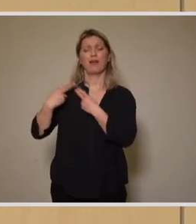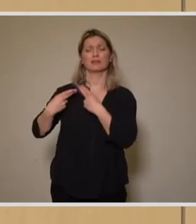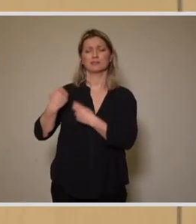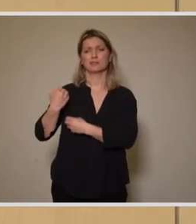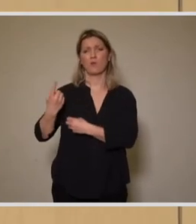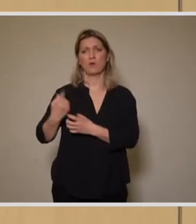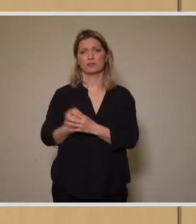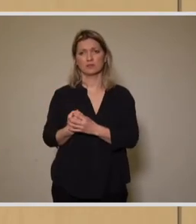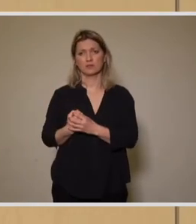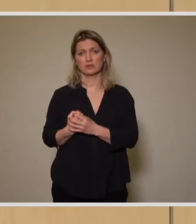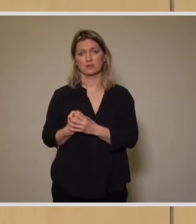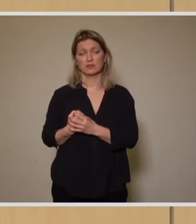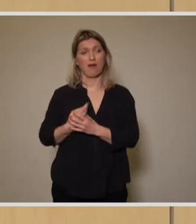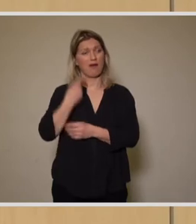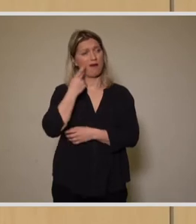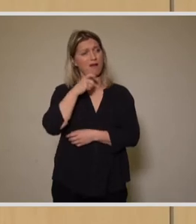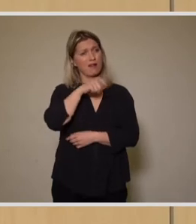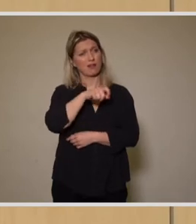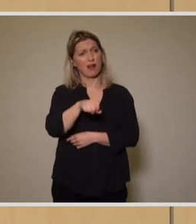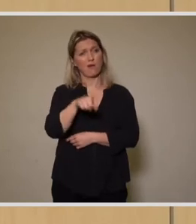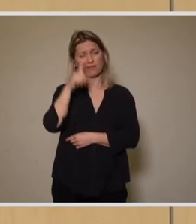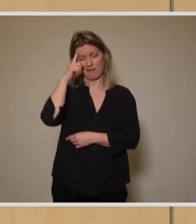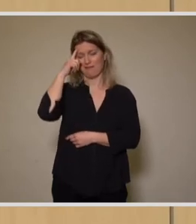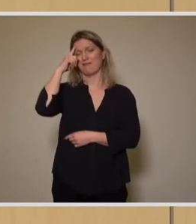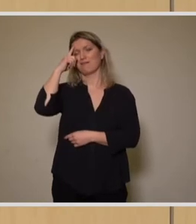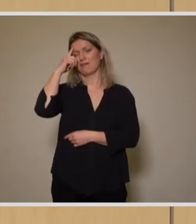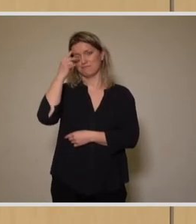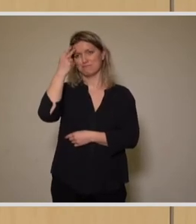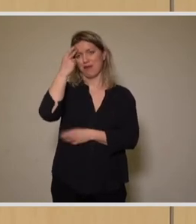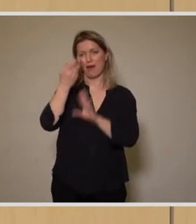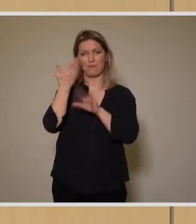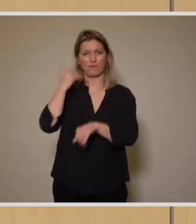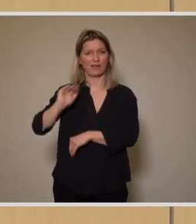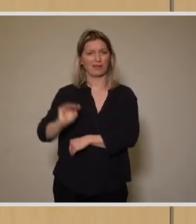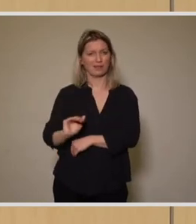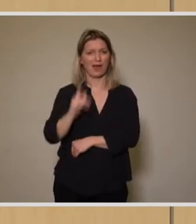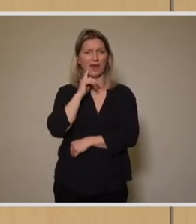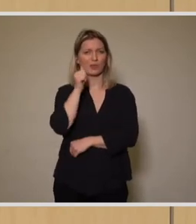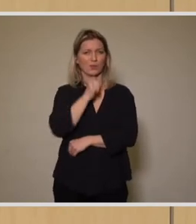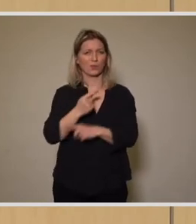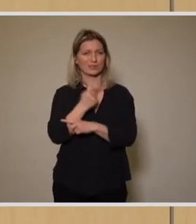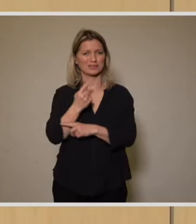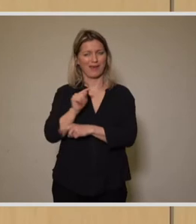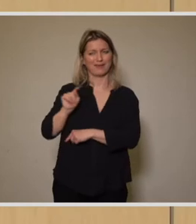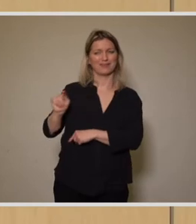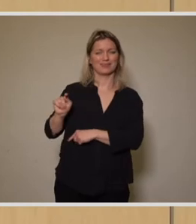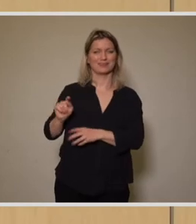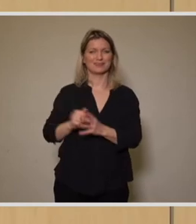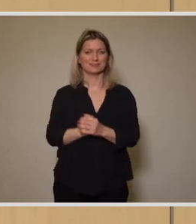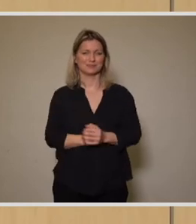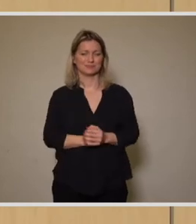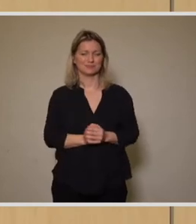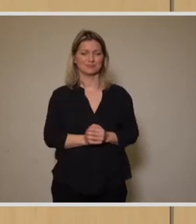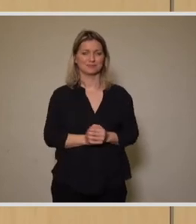vor allem ältere Bürgerinnen und Bürger, verbinden mit ihm Erinnerungen an ihre Kindheit und Jugendzeit. Unstrittig sollte auch